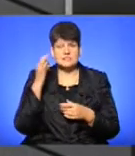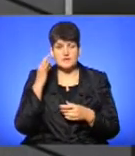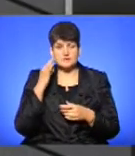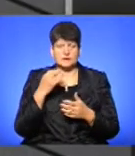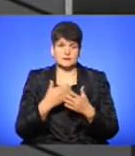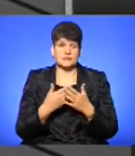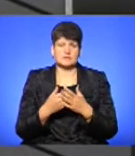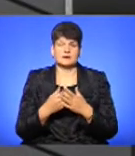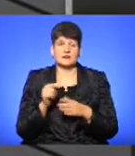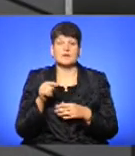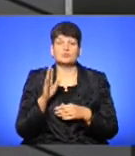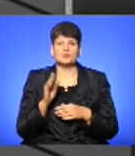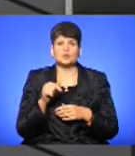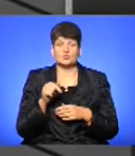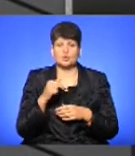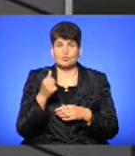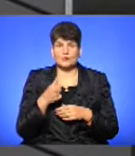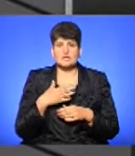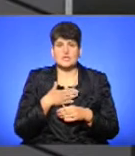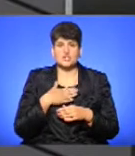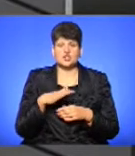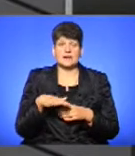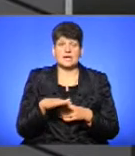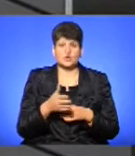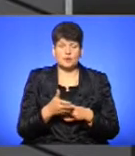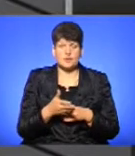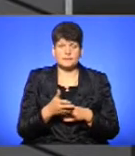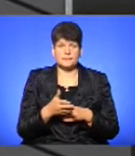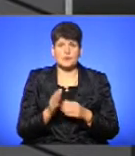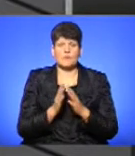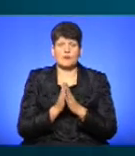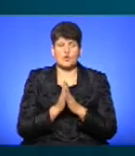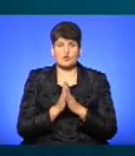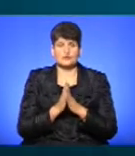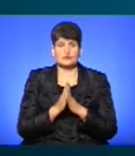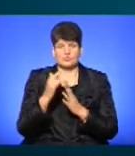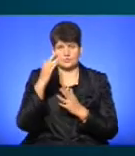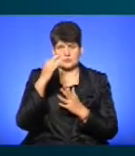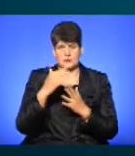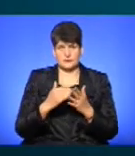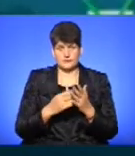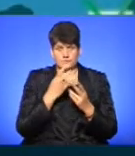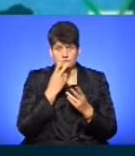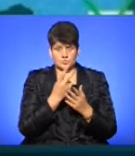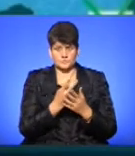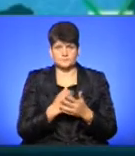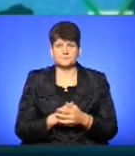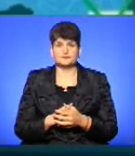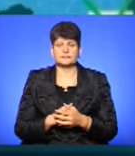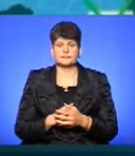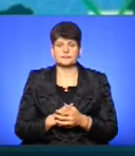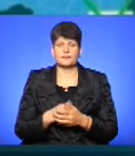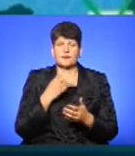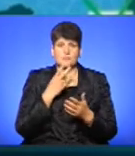які цьогоріч будуть на нашій території. Тому прошу інфографіку. Бачимо, що є